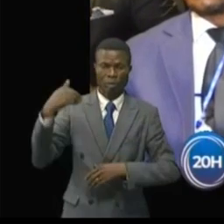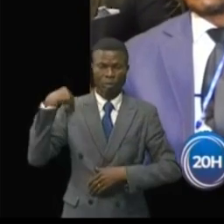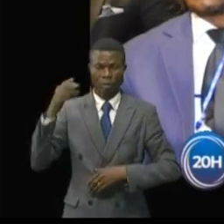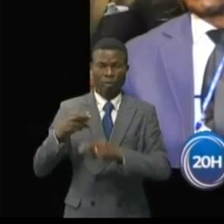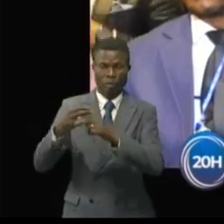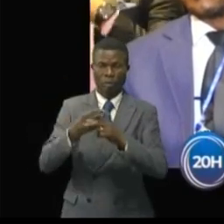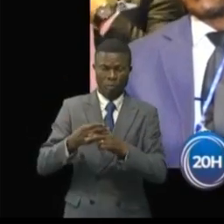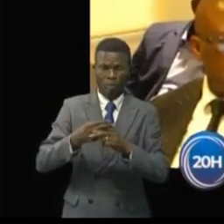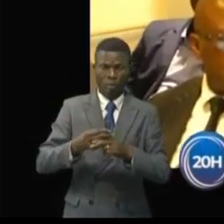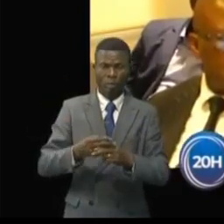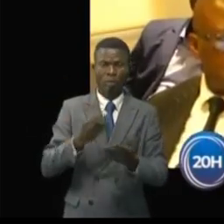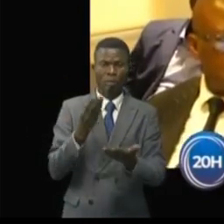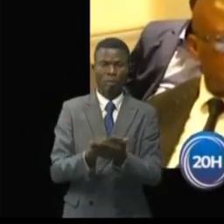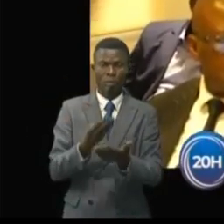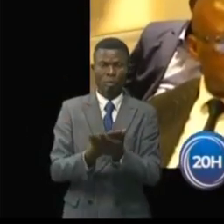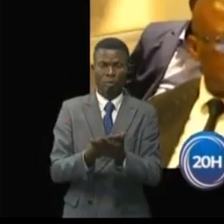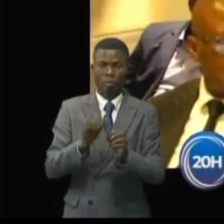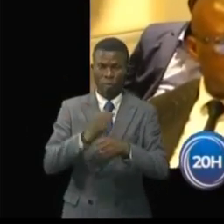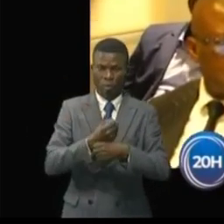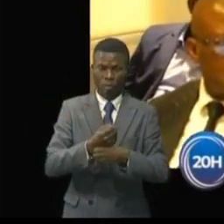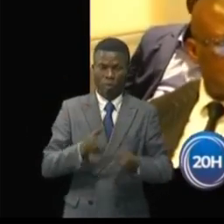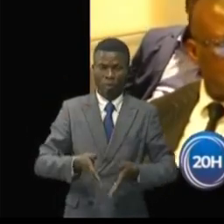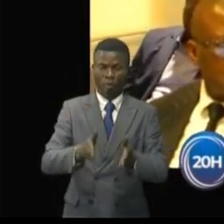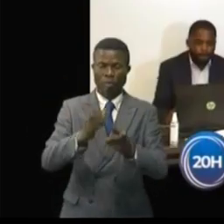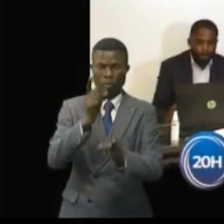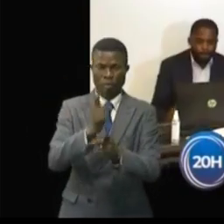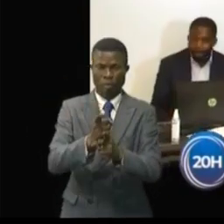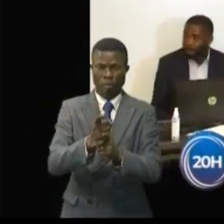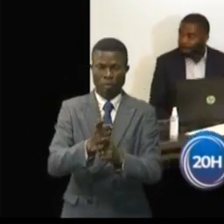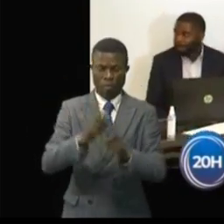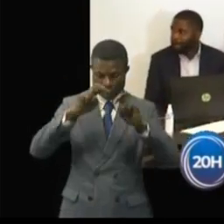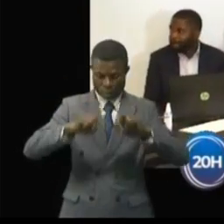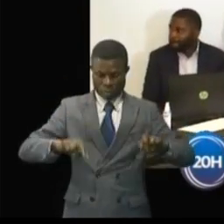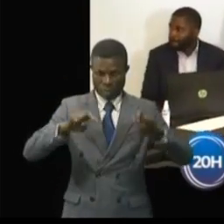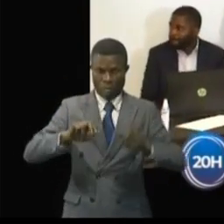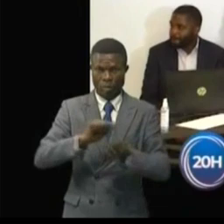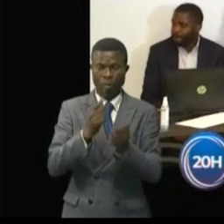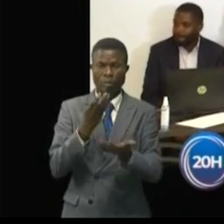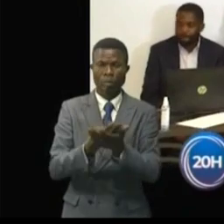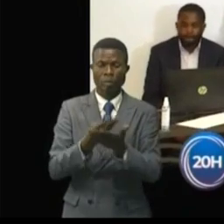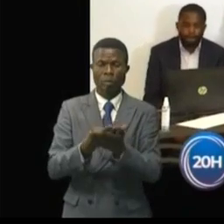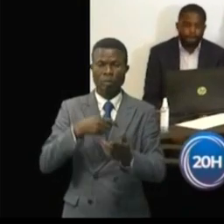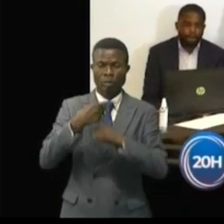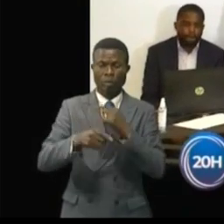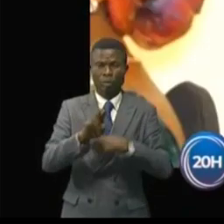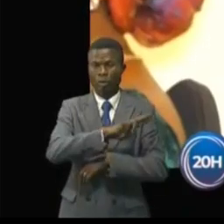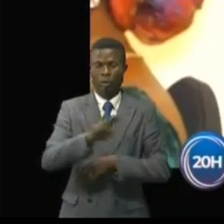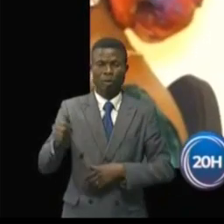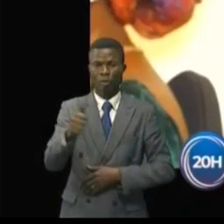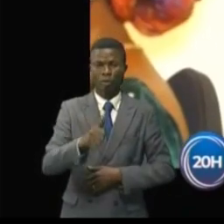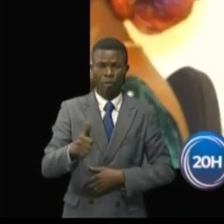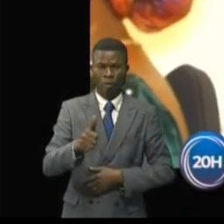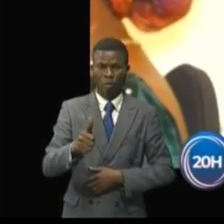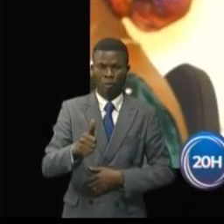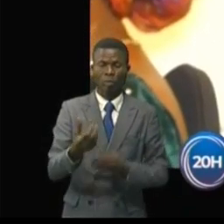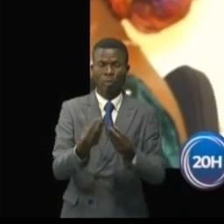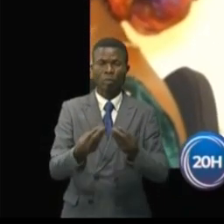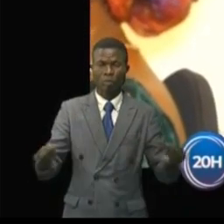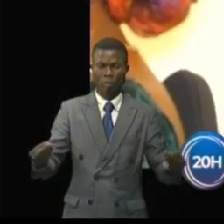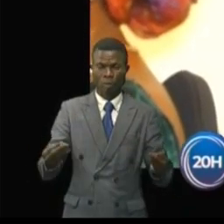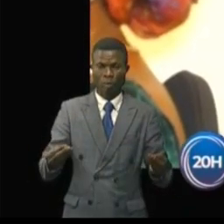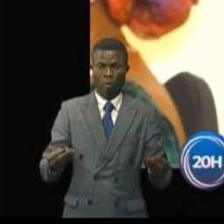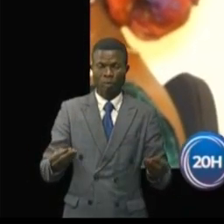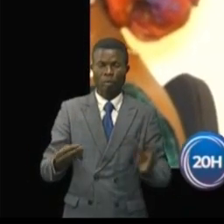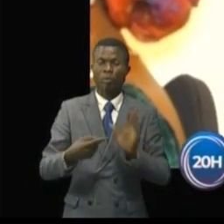contrôle budgétaire constituent les voies principales de l'enquête sur le budget ouvert 2021, dont les résultats ont